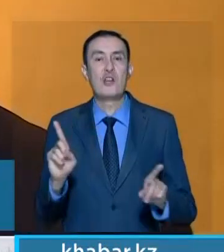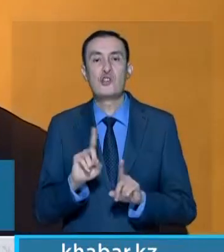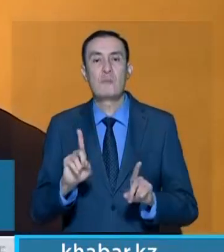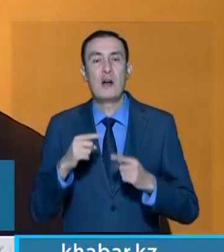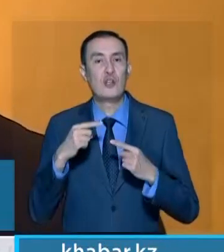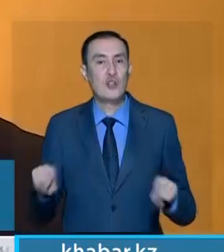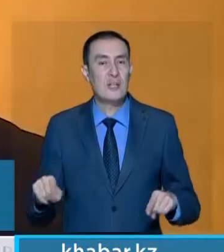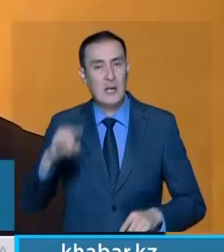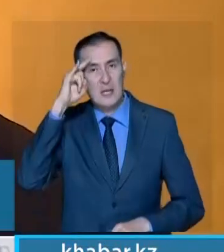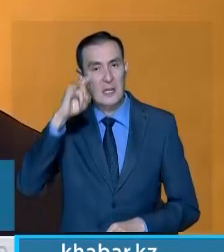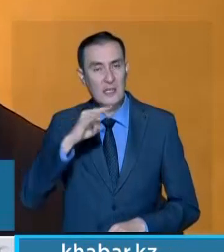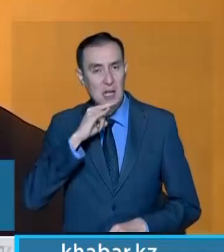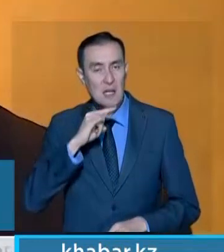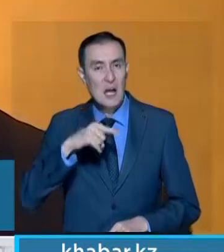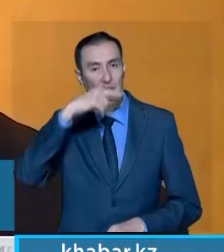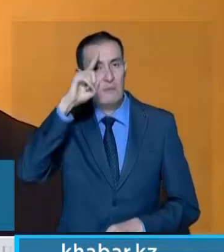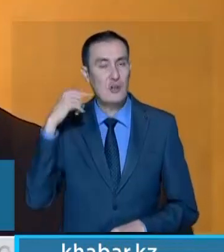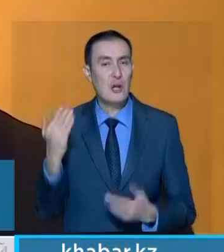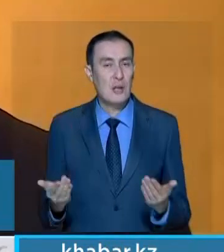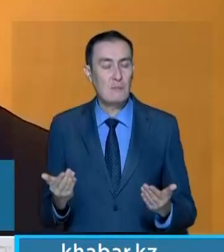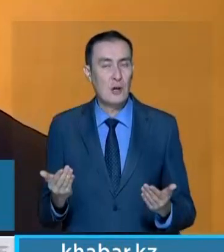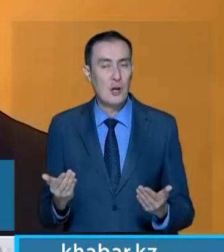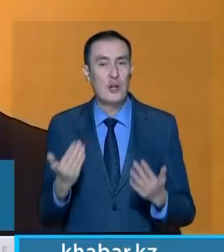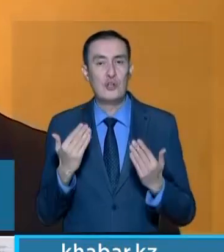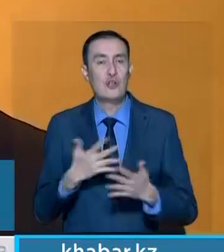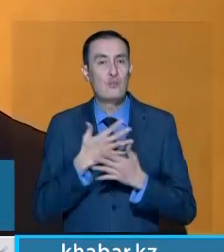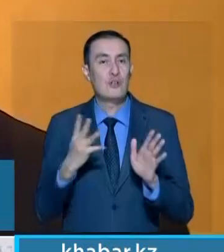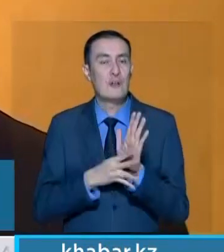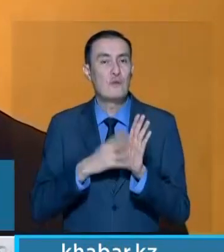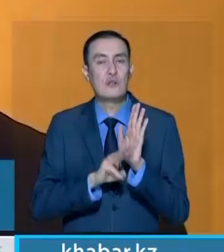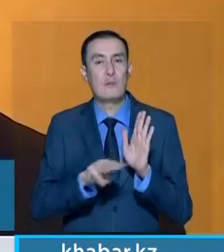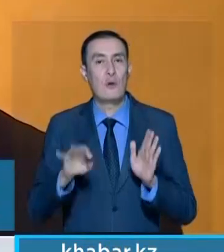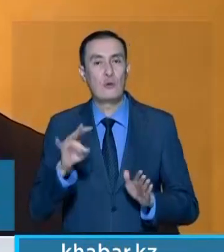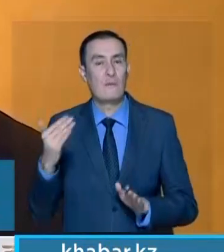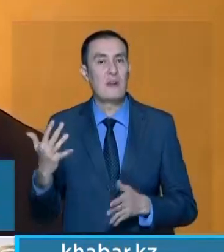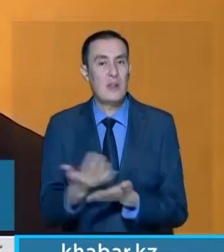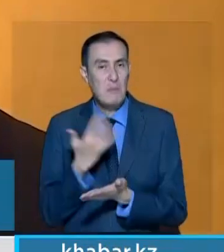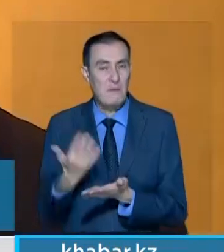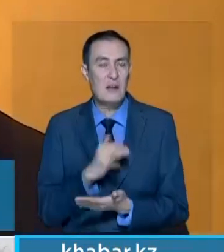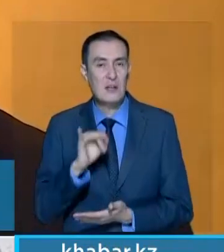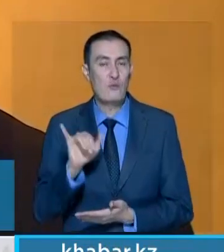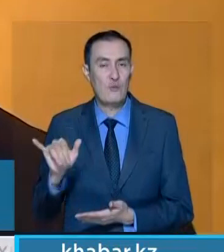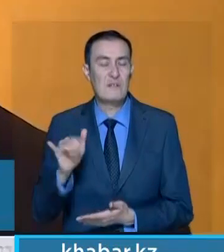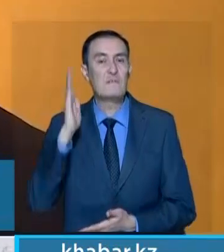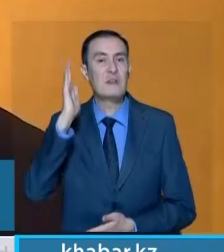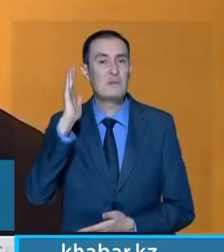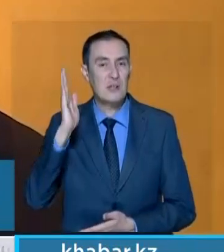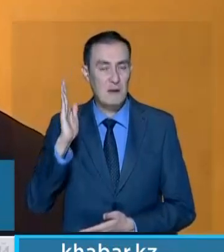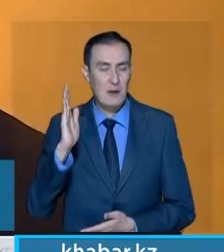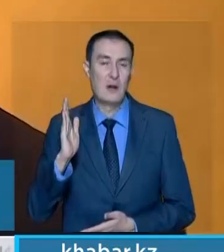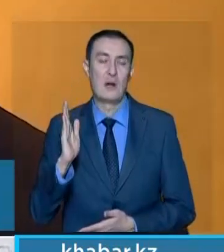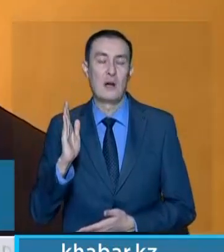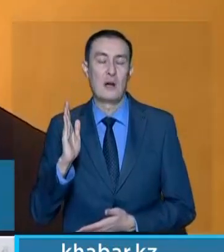отличается Казахстан от Азербайджана? Сейчас вы свыше 90 миллионов тонн добываете, и у вас в перспективе